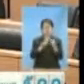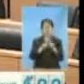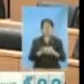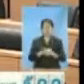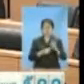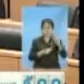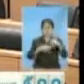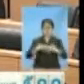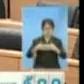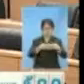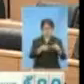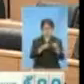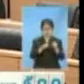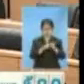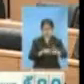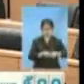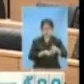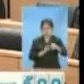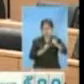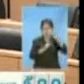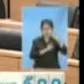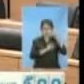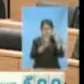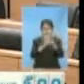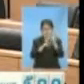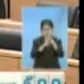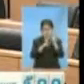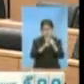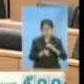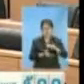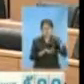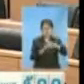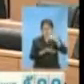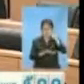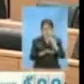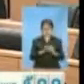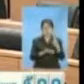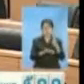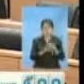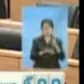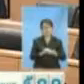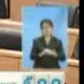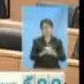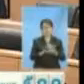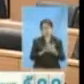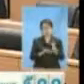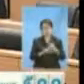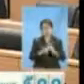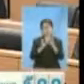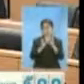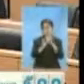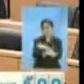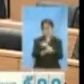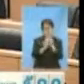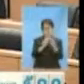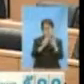มริกาก็เหมือนกับได้แชมป์โลกกันท่านประธานแต่กลับมาแล้วไม่มีทุนที่จะไปจ้างโค้ชดีๆที่จะฝึกฝนต่อนะครับก็อย